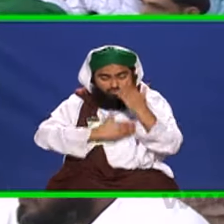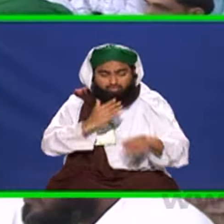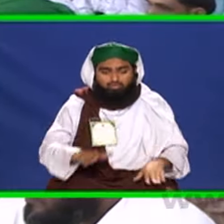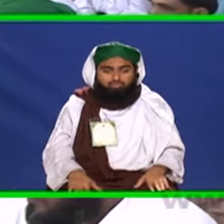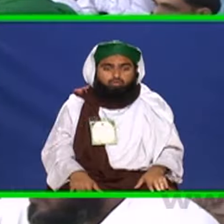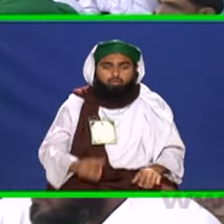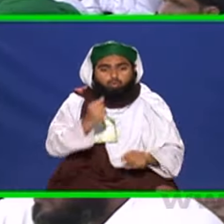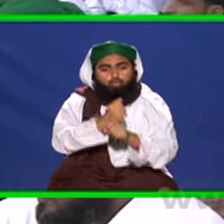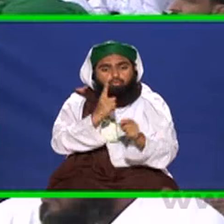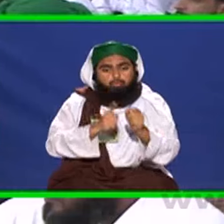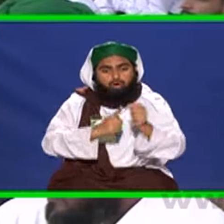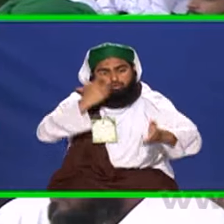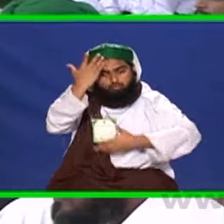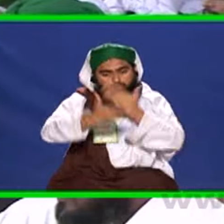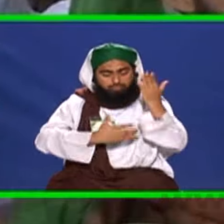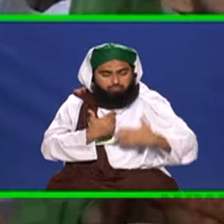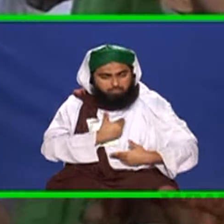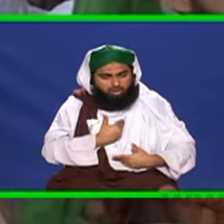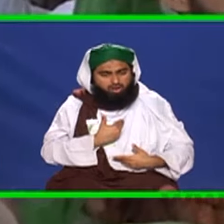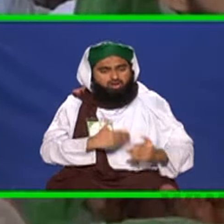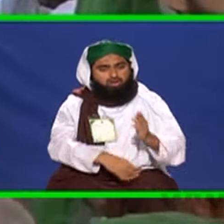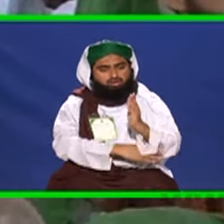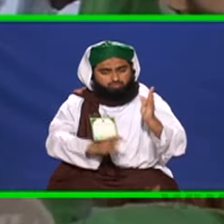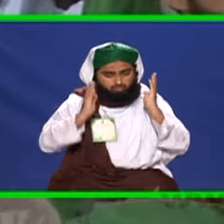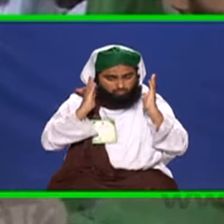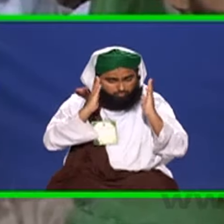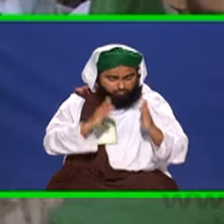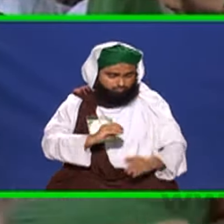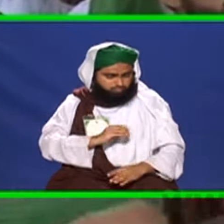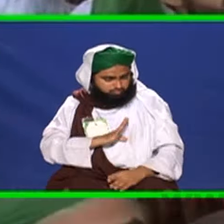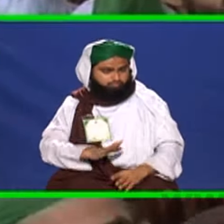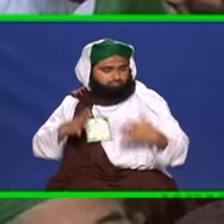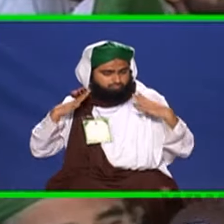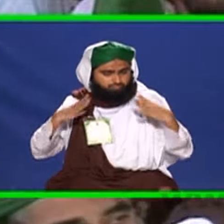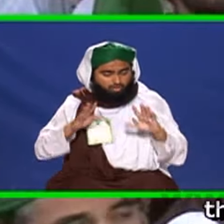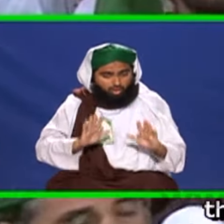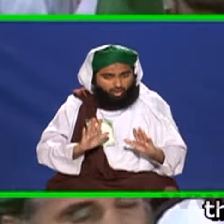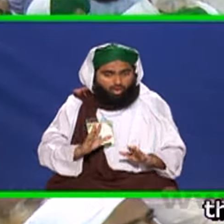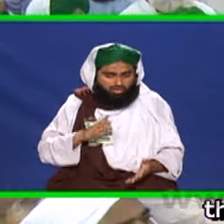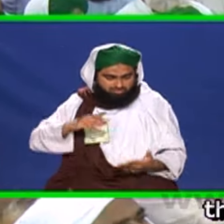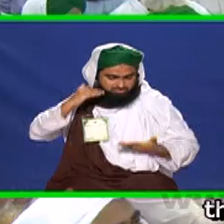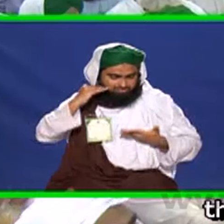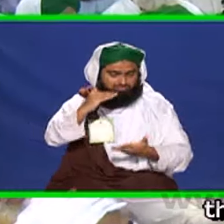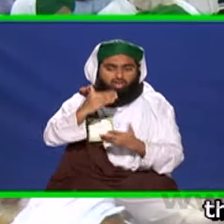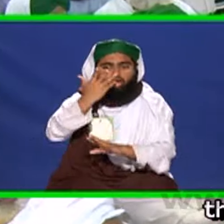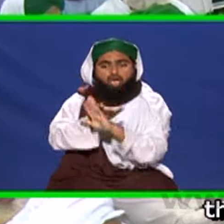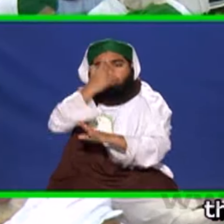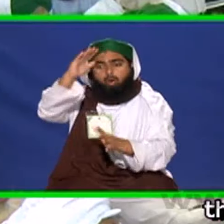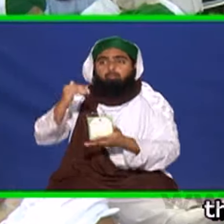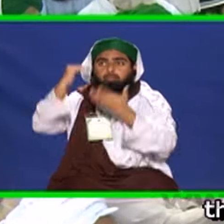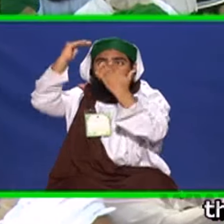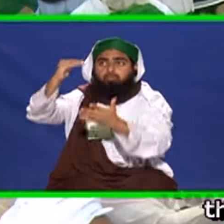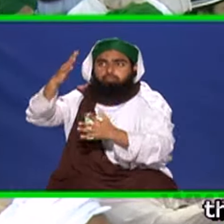ہیں کہ میں نے جو ریاضتیں اور مجاہدات کیے اگر کسی پہاڑ پر بھی رکھ دیے جائیں تو وہ پہاڑ بھی متحمل